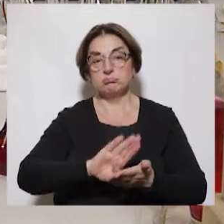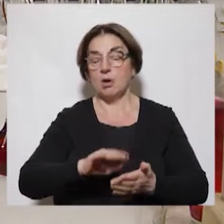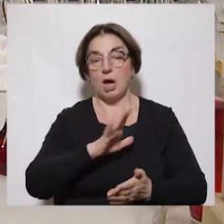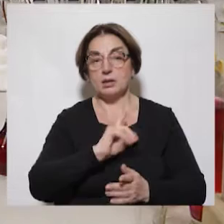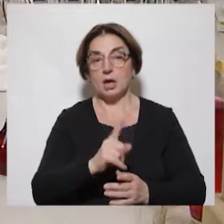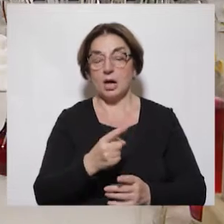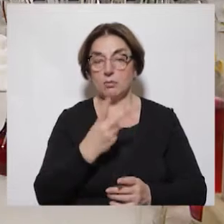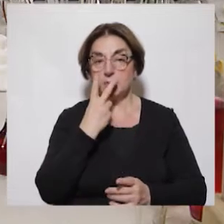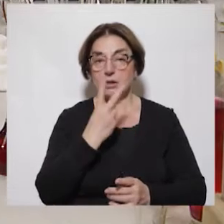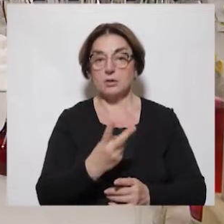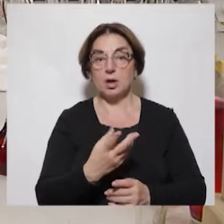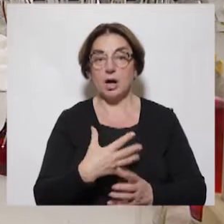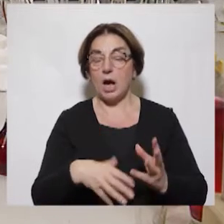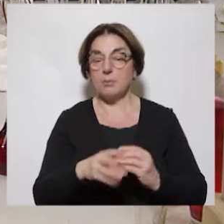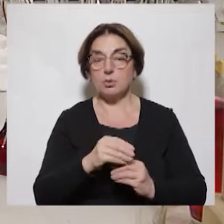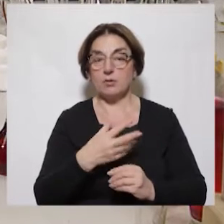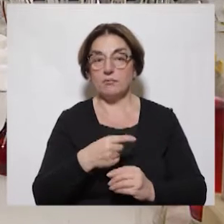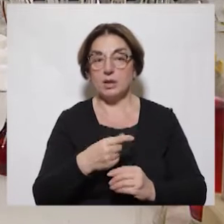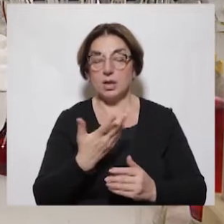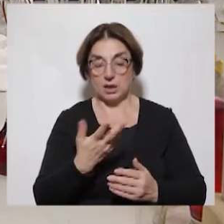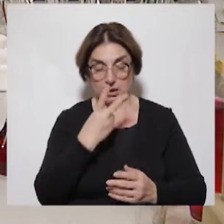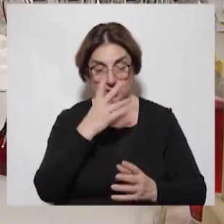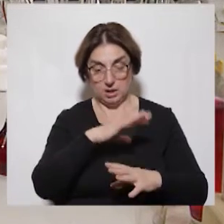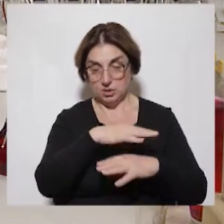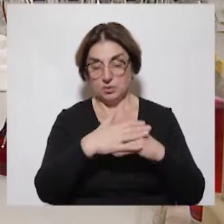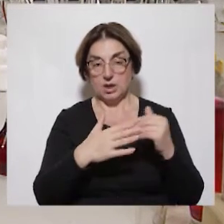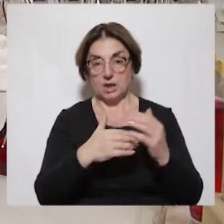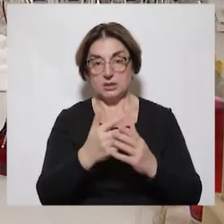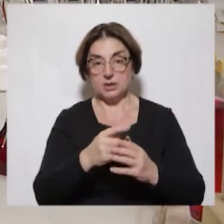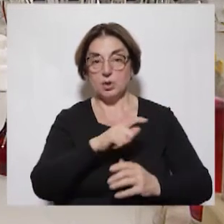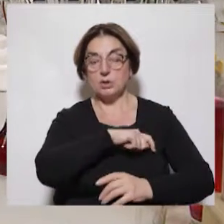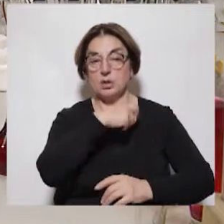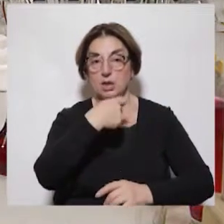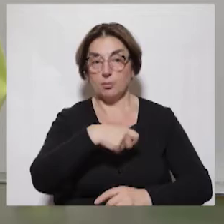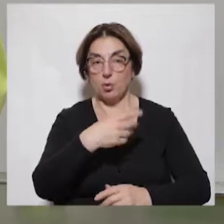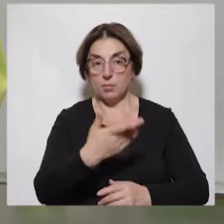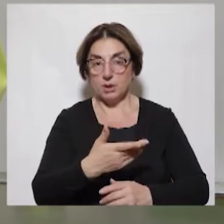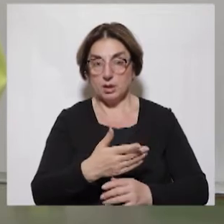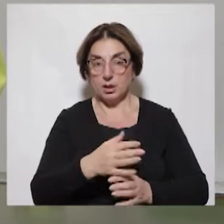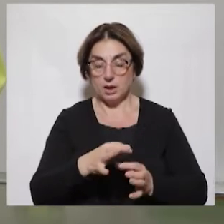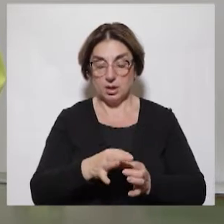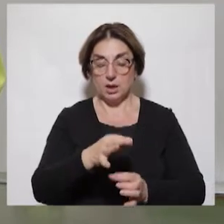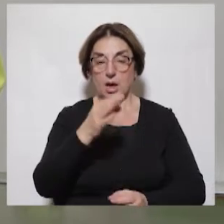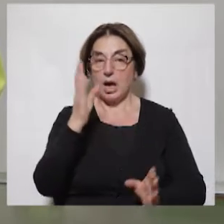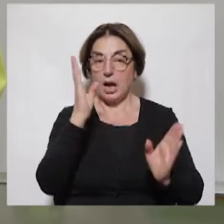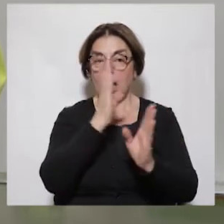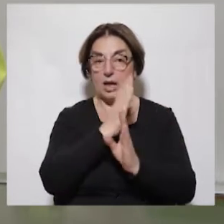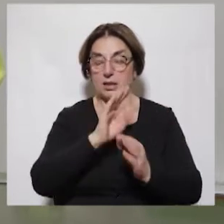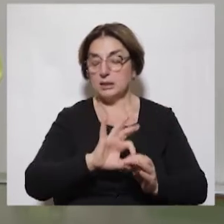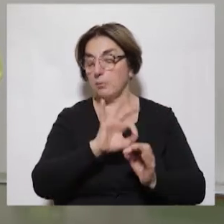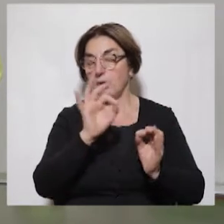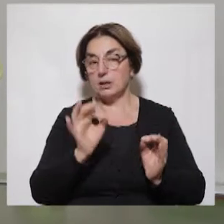აქვე მინდა აღვნიშნო, რომ აბსოლუტურად ყველა ხელსაწყო, რომელსაც თქვენ ხედავთ, თერმომეტრი თვითონ, აირგადამყვანი